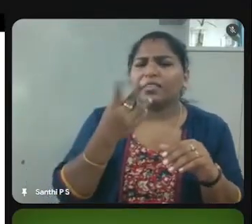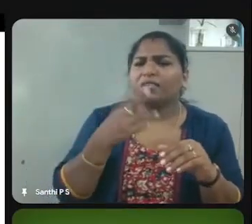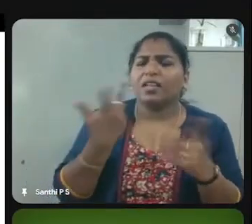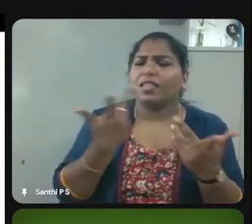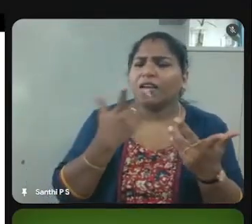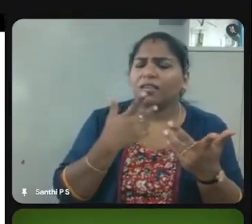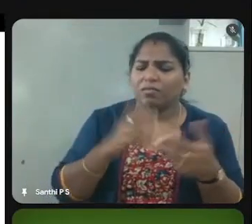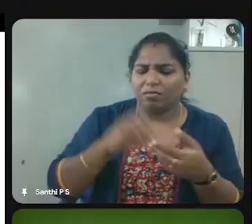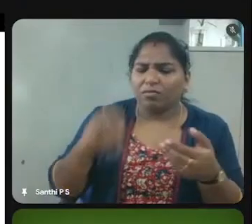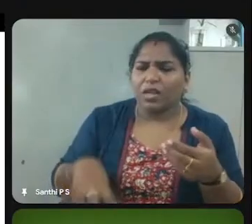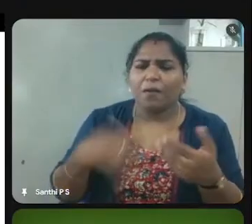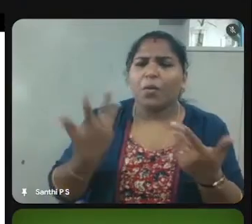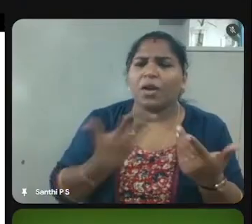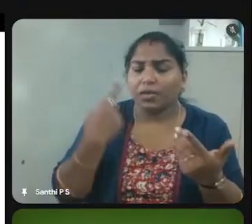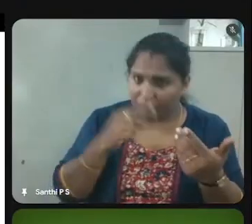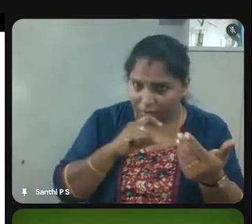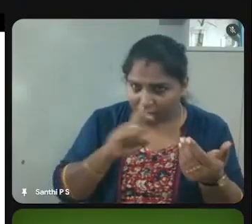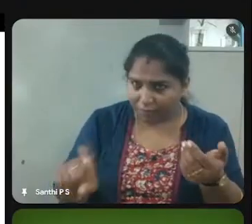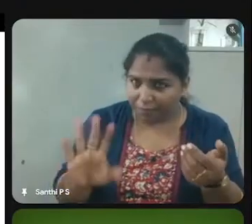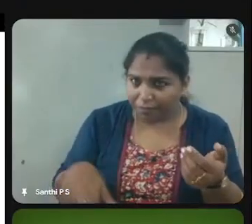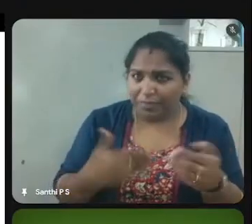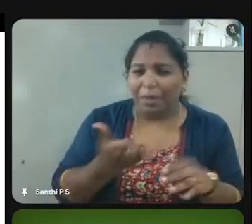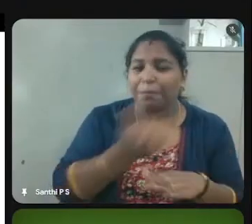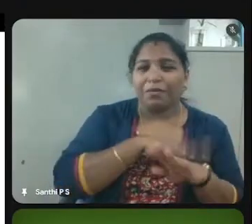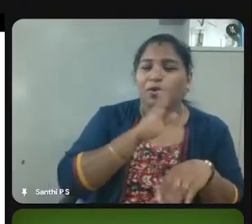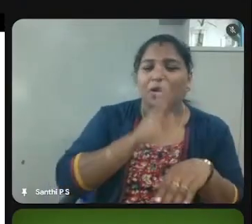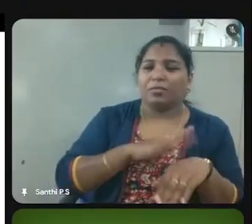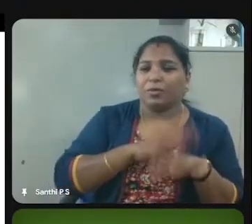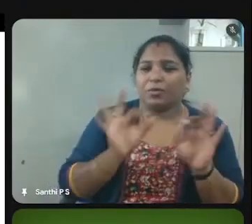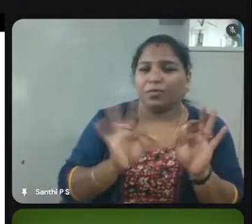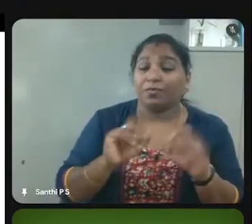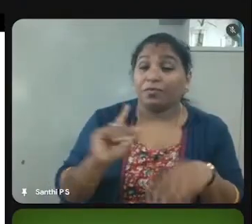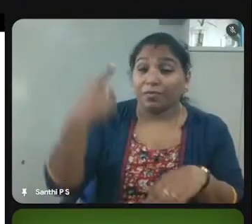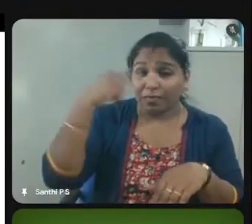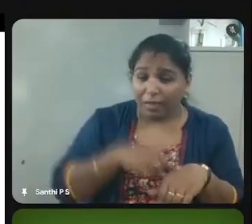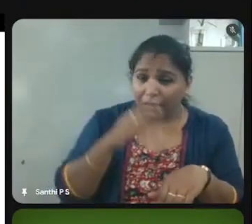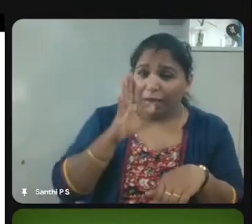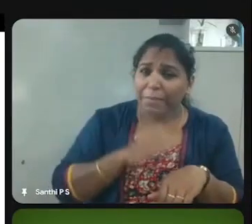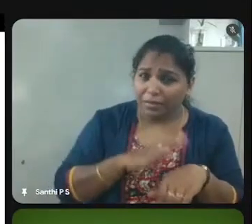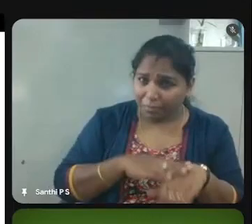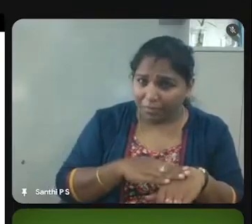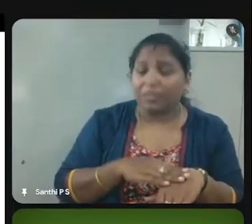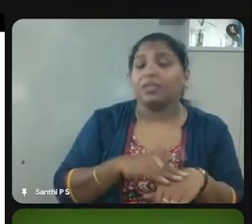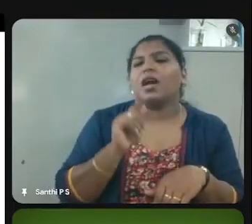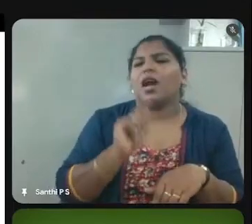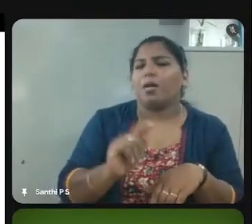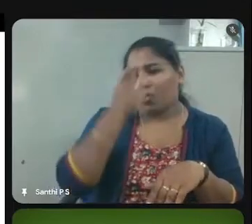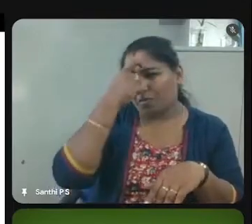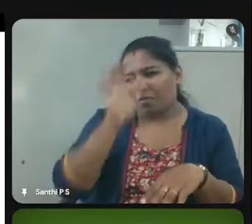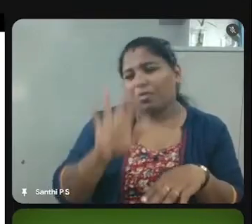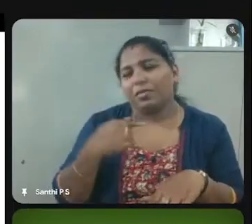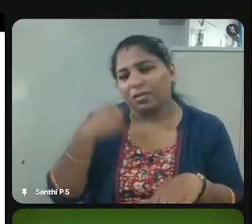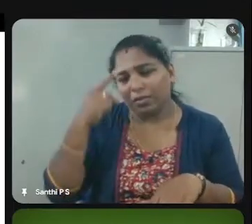ചോദിച്ചിട്ടുണ്ടോ? അല്ല, ഇതുവരെ അത് ഇട്ടിട്ടില്ല. അപ്പൊ ആ ഇടുമ്പോഴുള്ള ആ ഒരു വിഷമമാണെന്ന്